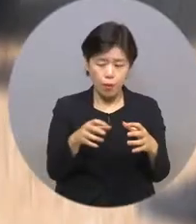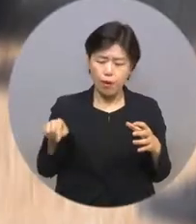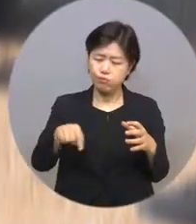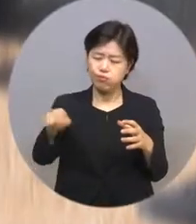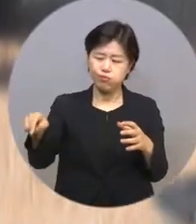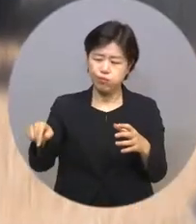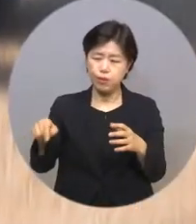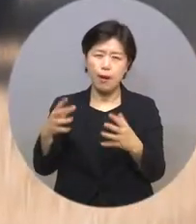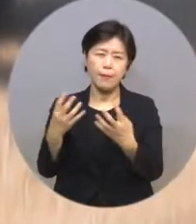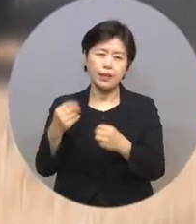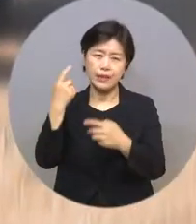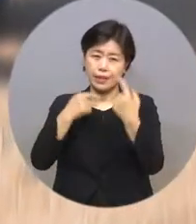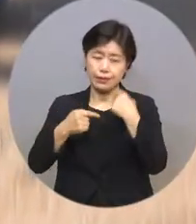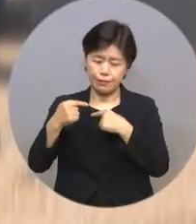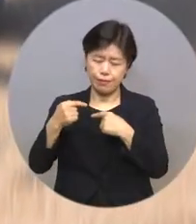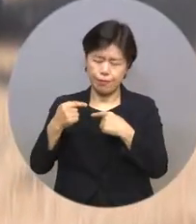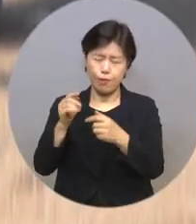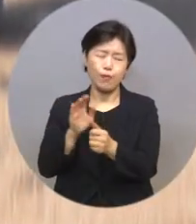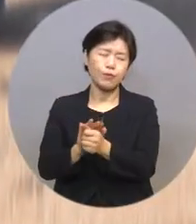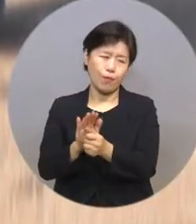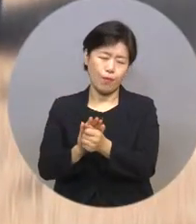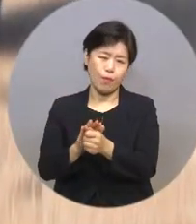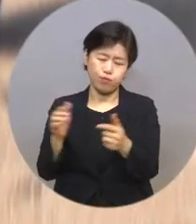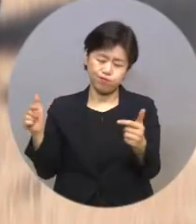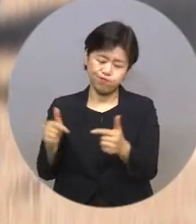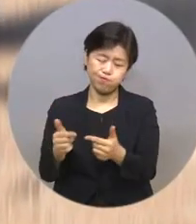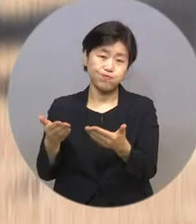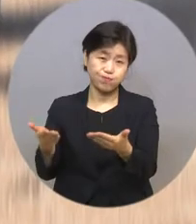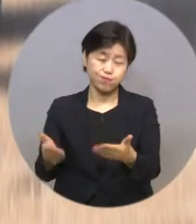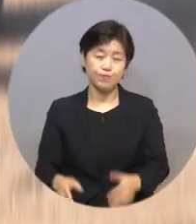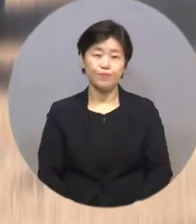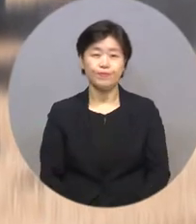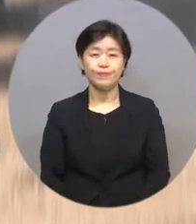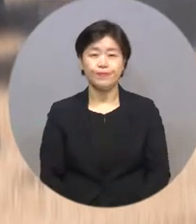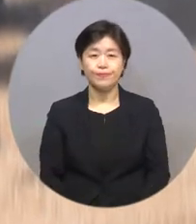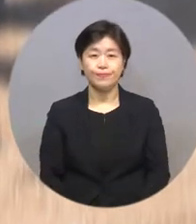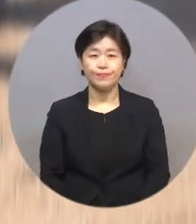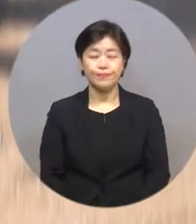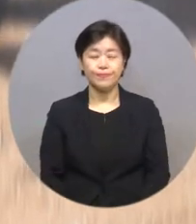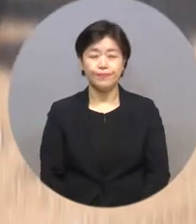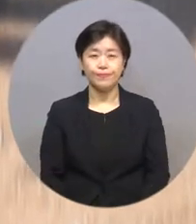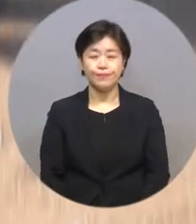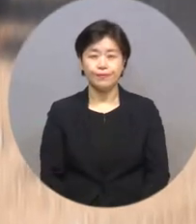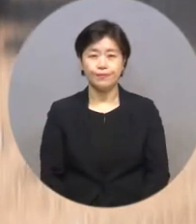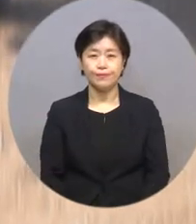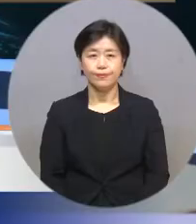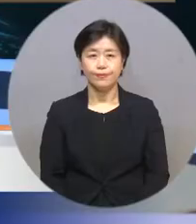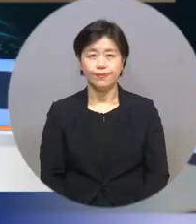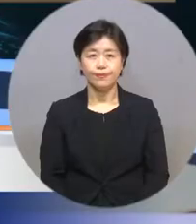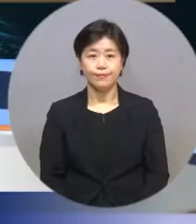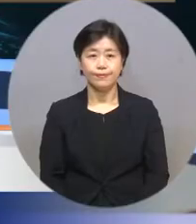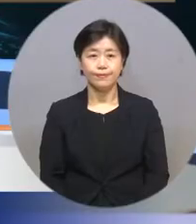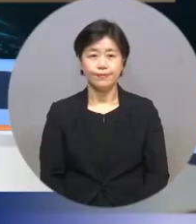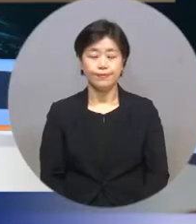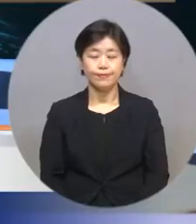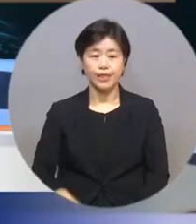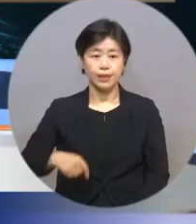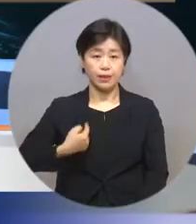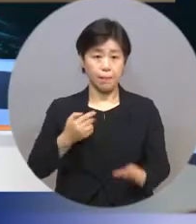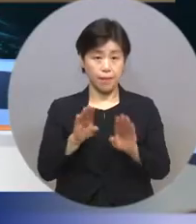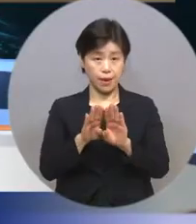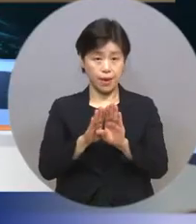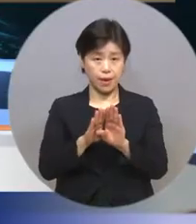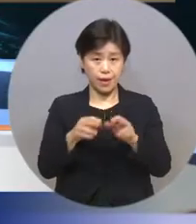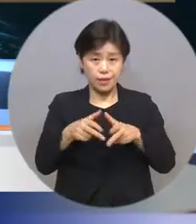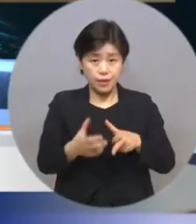상처를 조금씩 아물게 하고 있었습니다 복지티비 경기 방송 정선입니다 자폐성